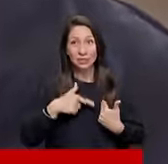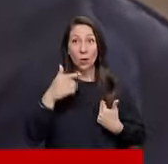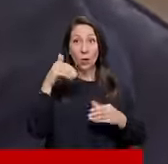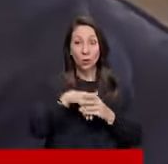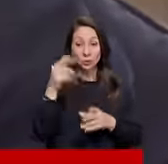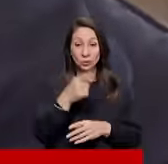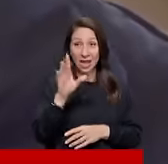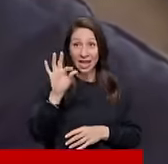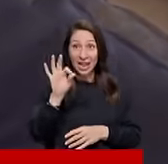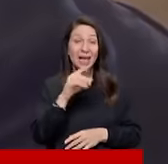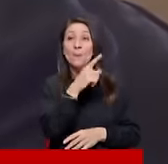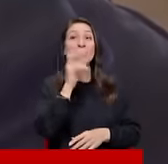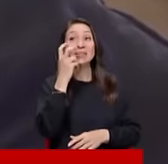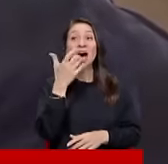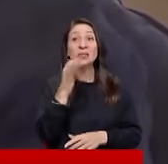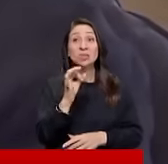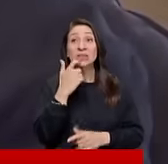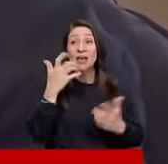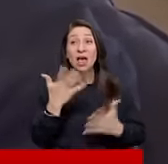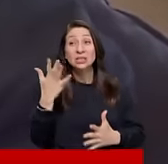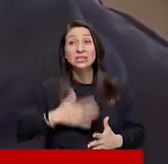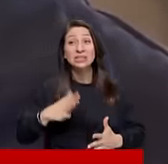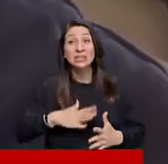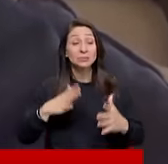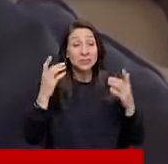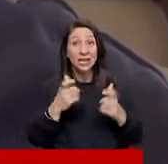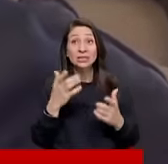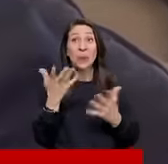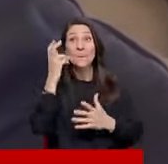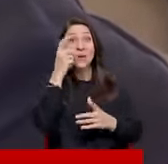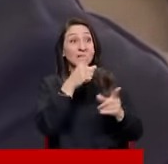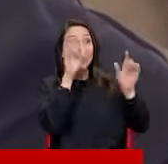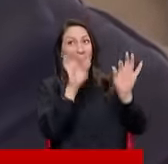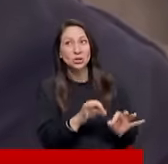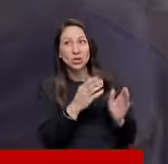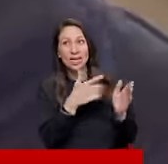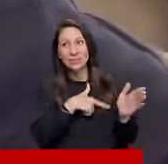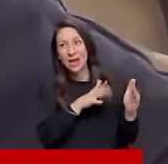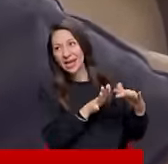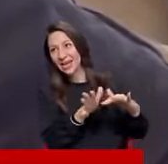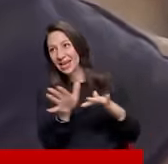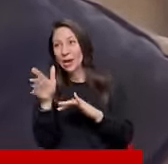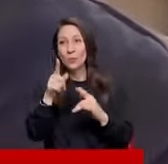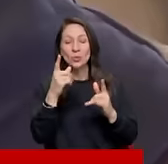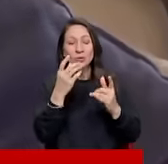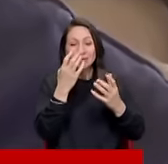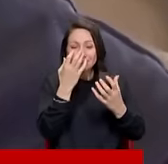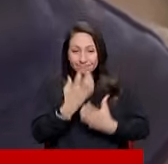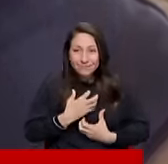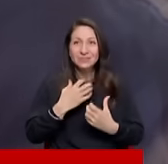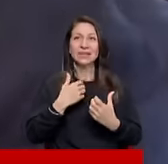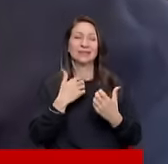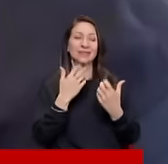oranımız %50, Manisa'da 60. Yıllarca istediğimiz rüzgar şimdi neredeyse Manisa'dan İzmir'e doğru esiyor. Gösterilen bu teveccühü